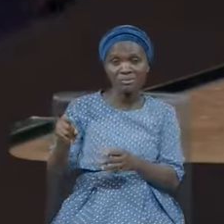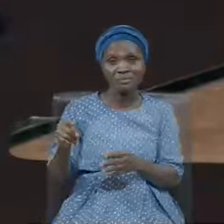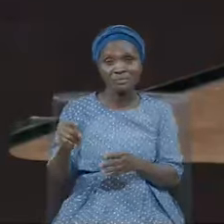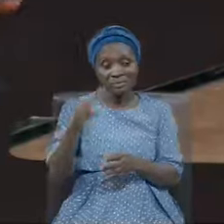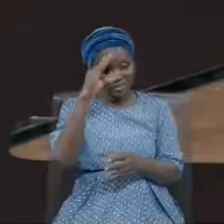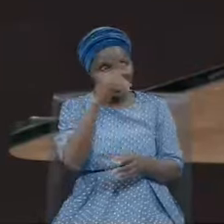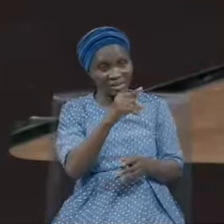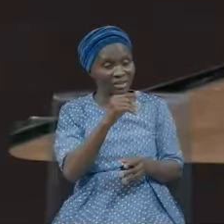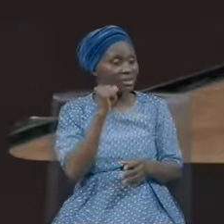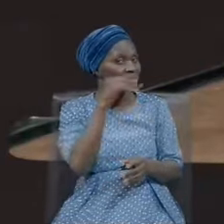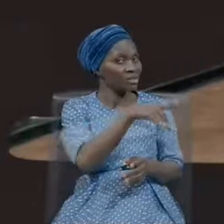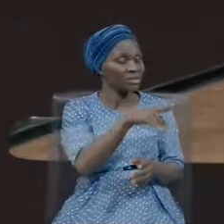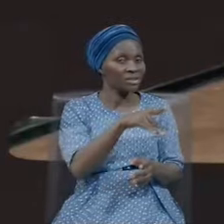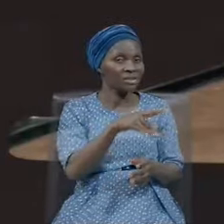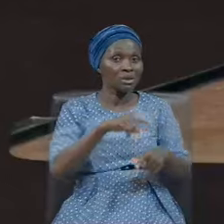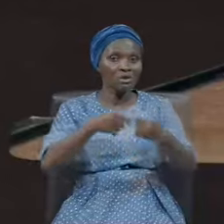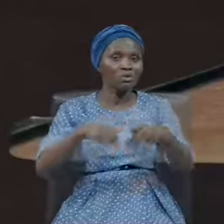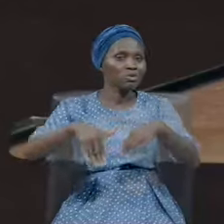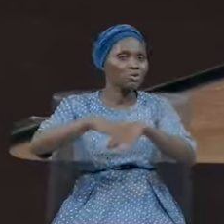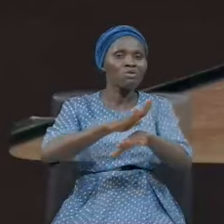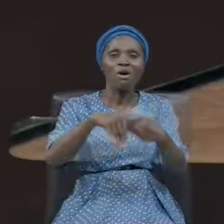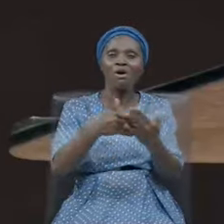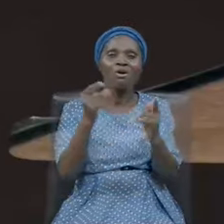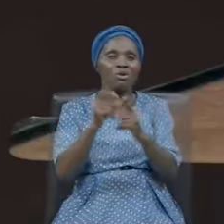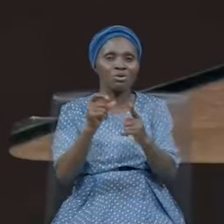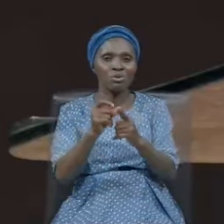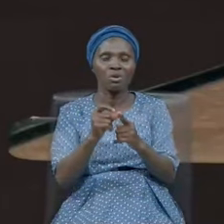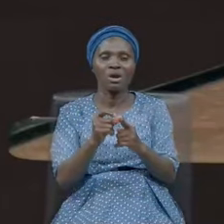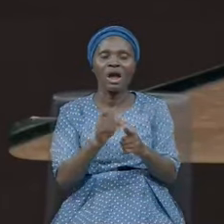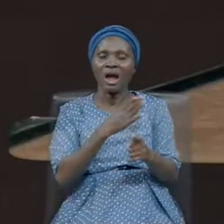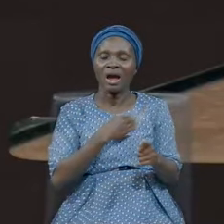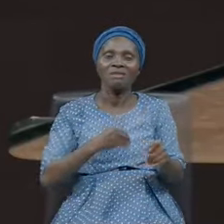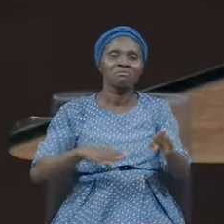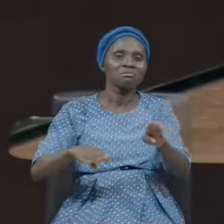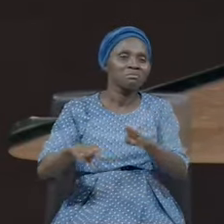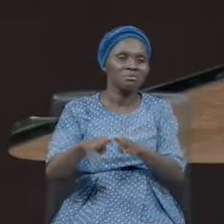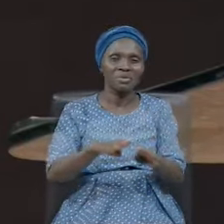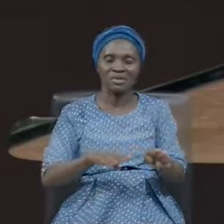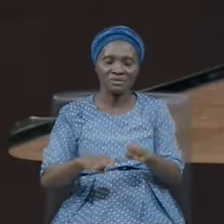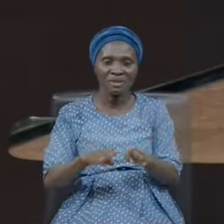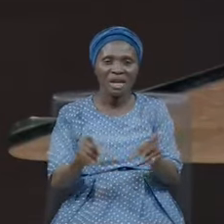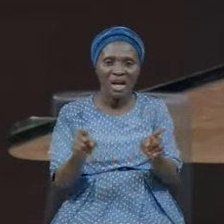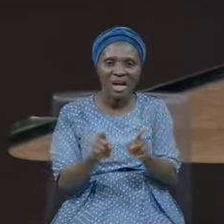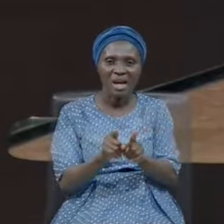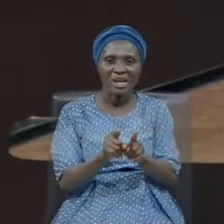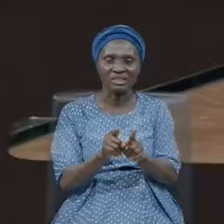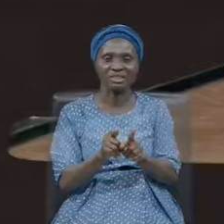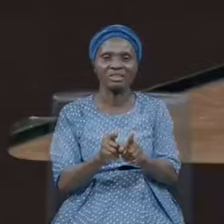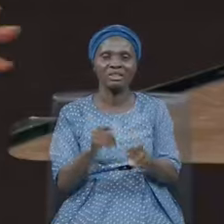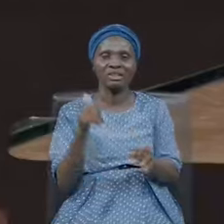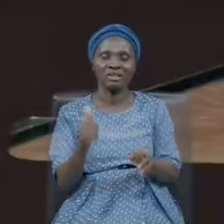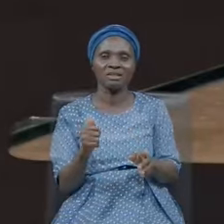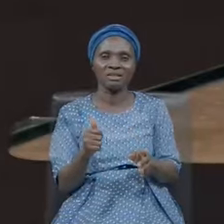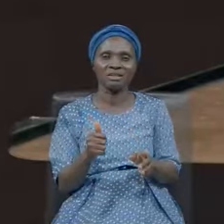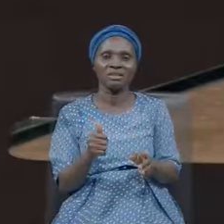alors il va là-bas, il va partout et il agit comme